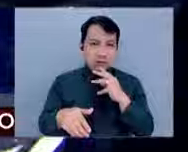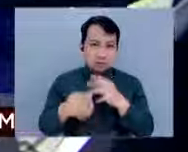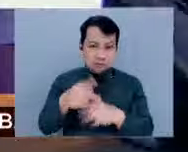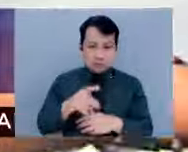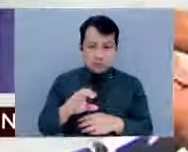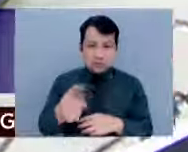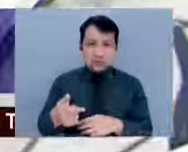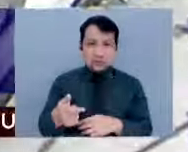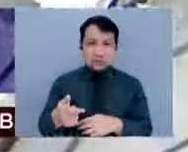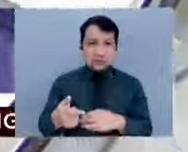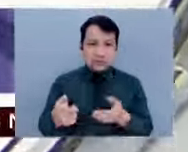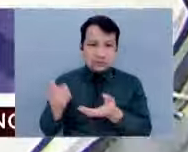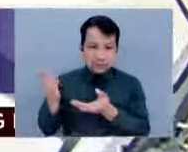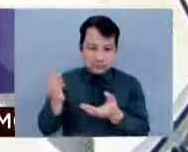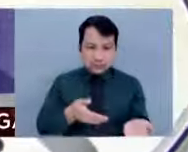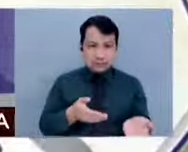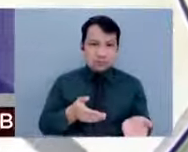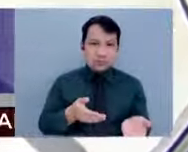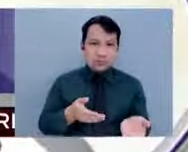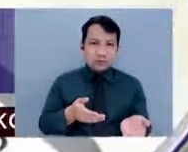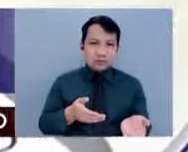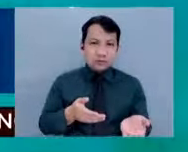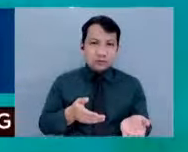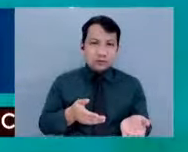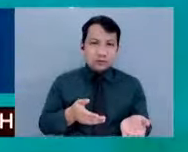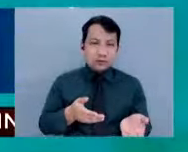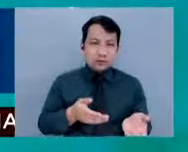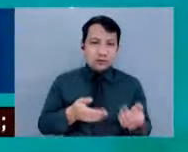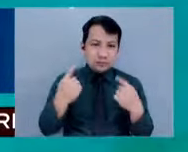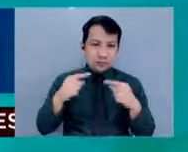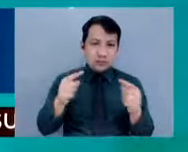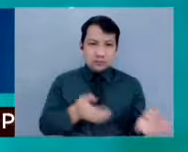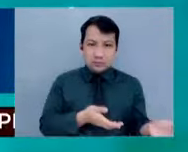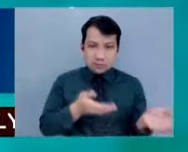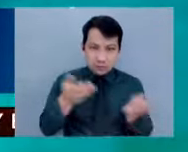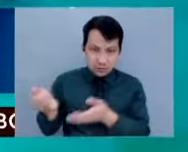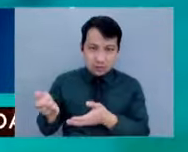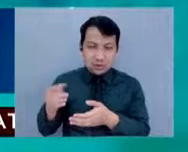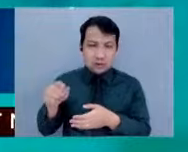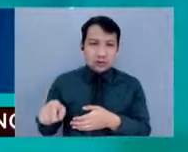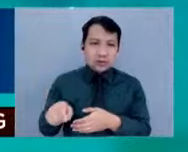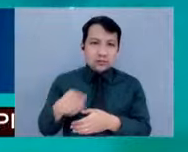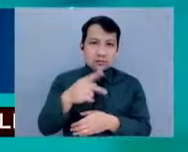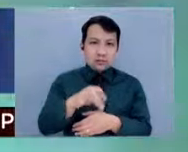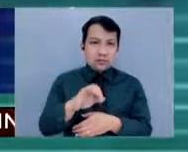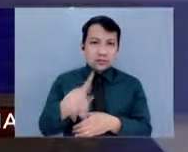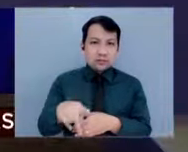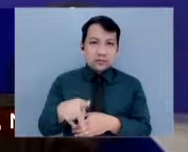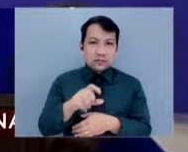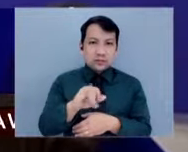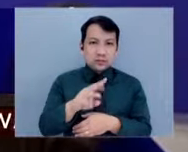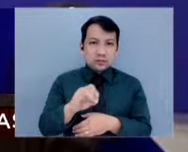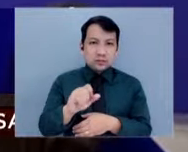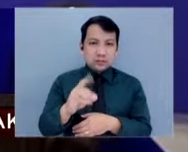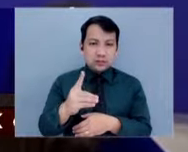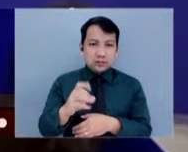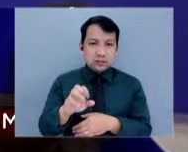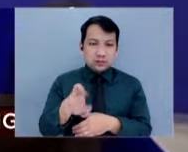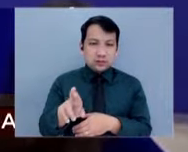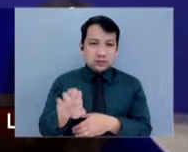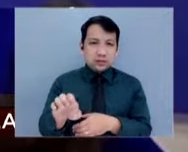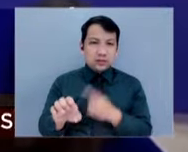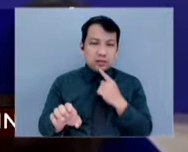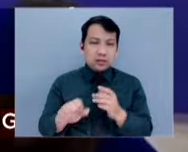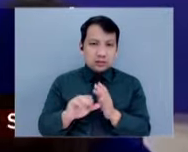para mailipat ang mga supply nito at tagumpay itong naihatid sa BRP Sierra Madre. Giit ng